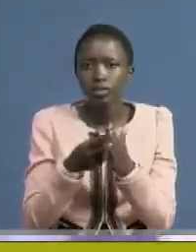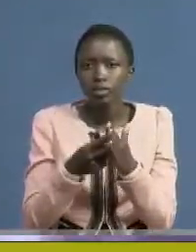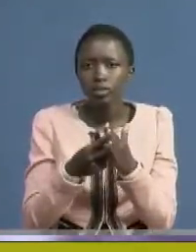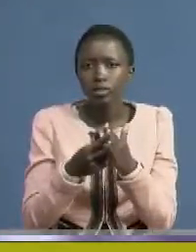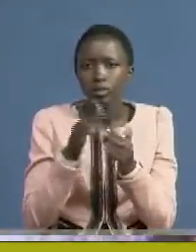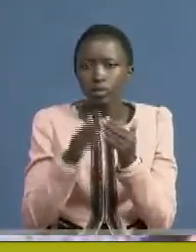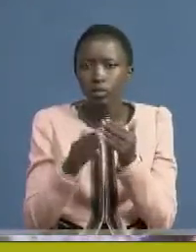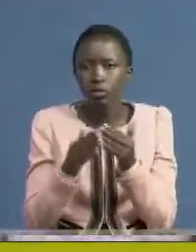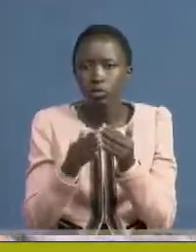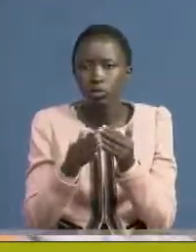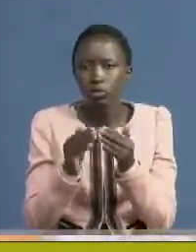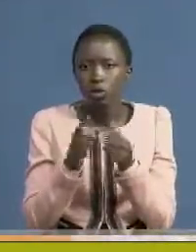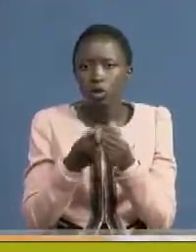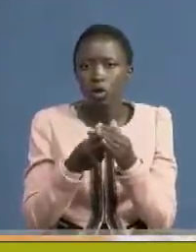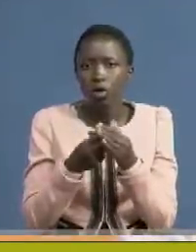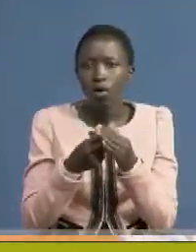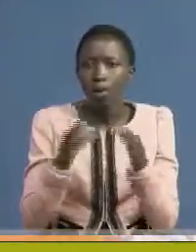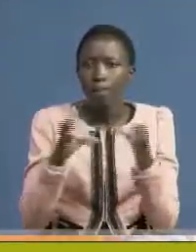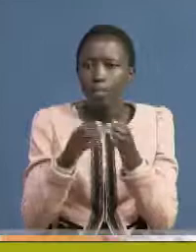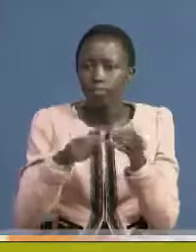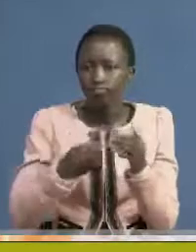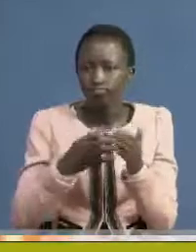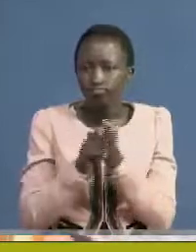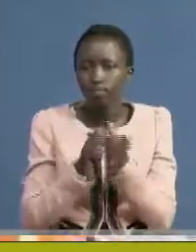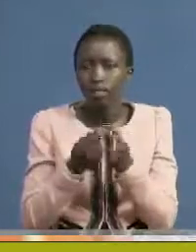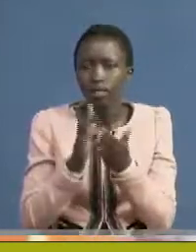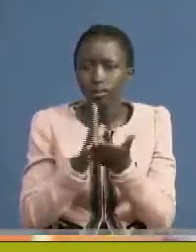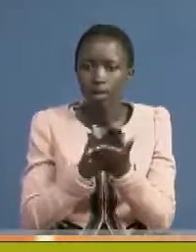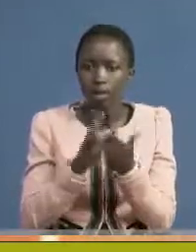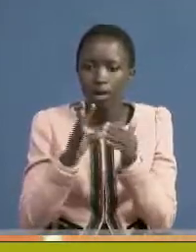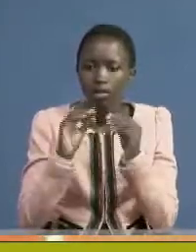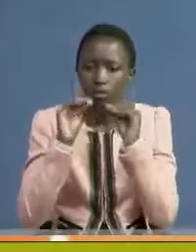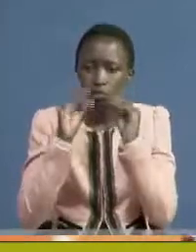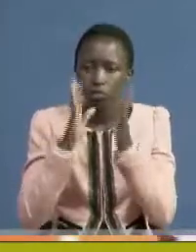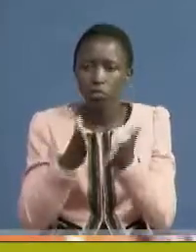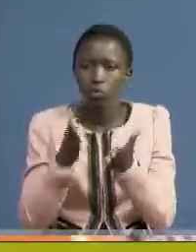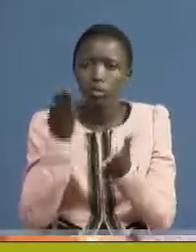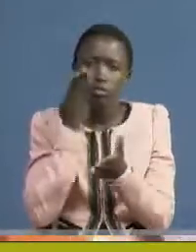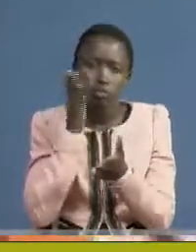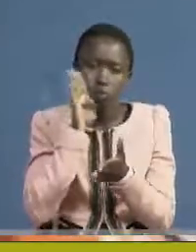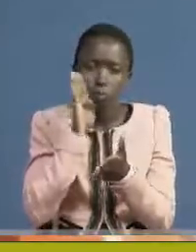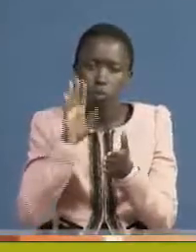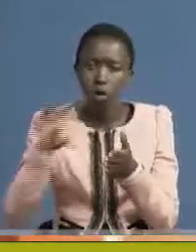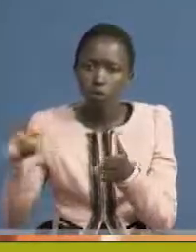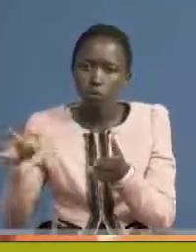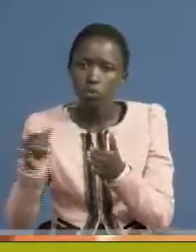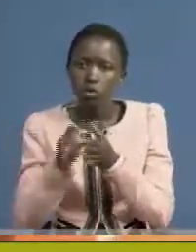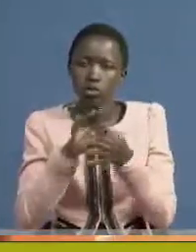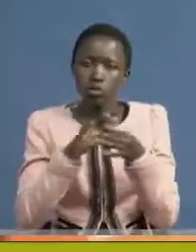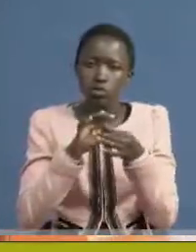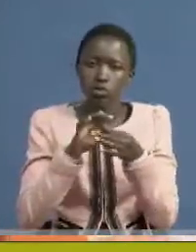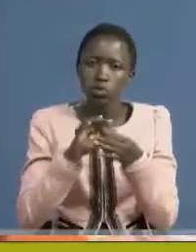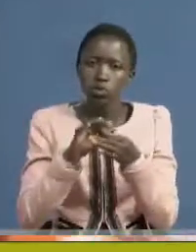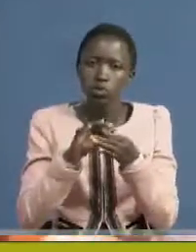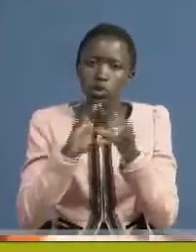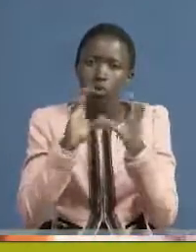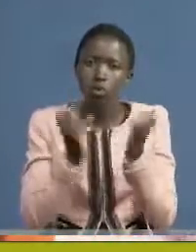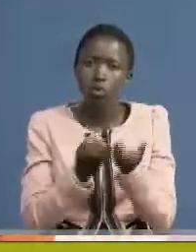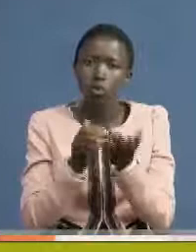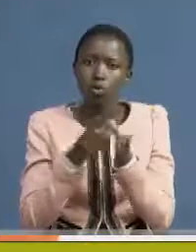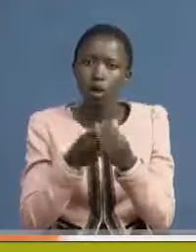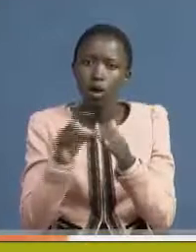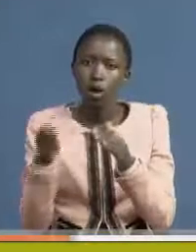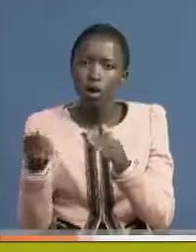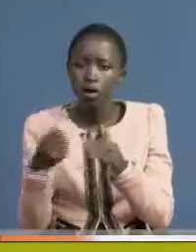kulemaza shughuli za chama hicho. Kulingana na Mutunga, baadhi ya walimu katika kaunti ya Isiolo wamejiunga na mashirika ya kijamii kwenye kaunti